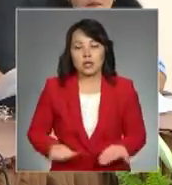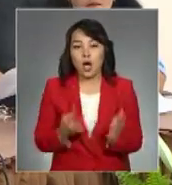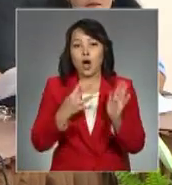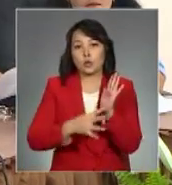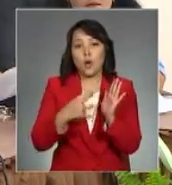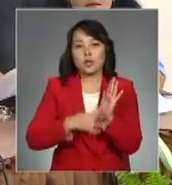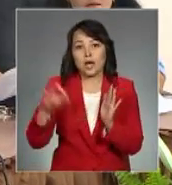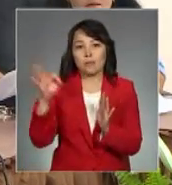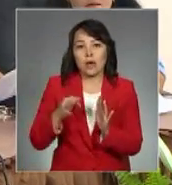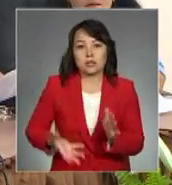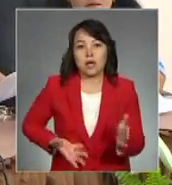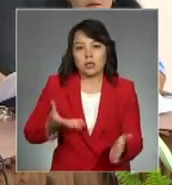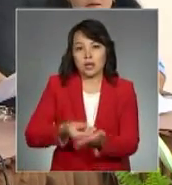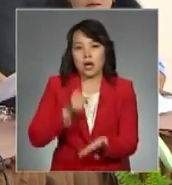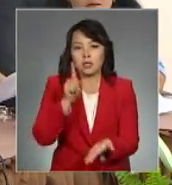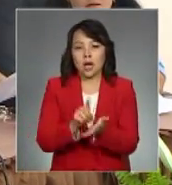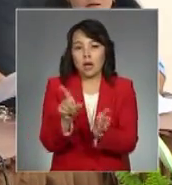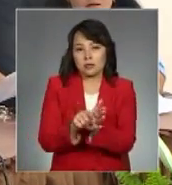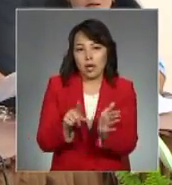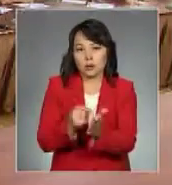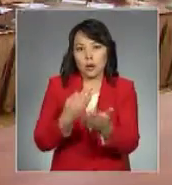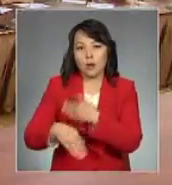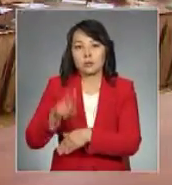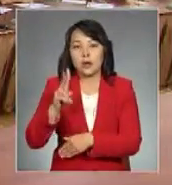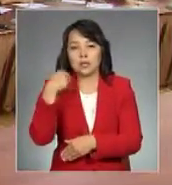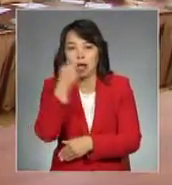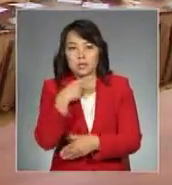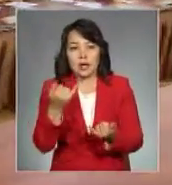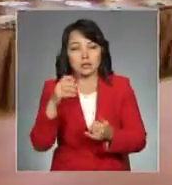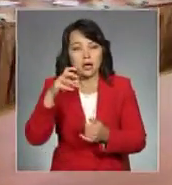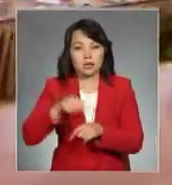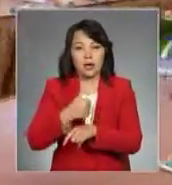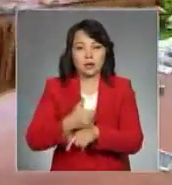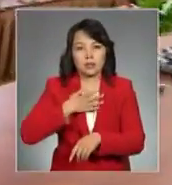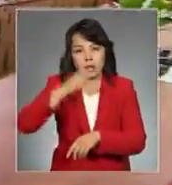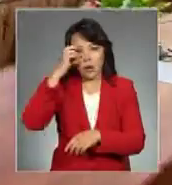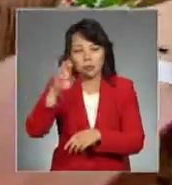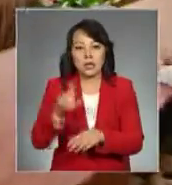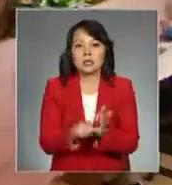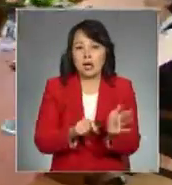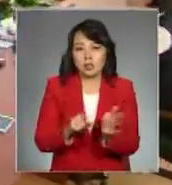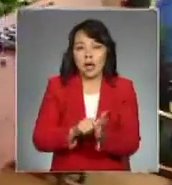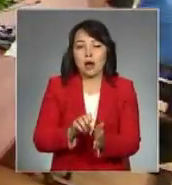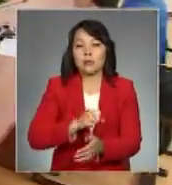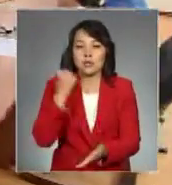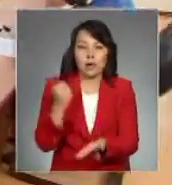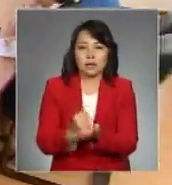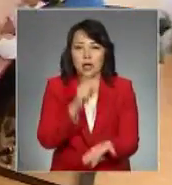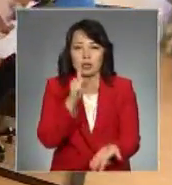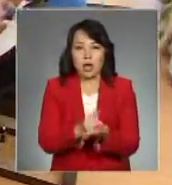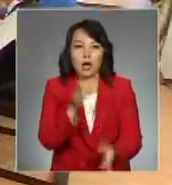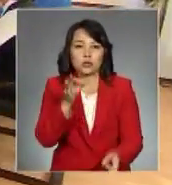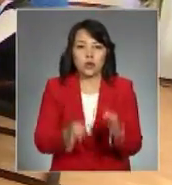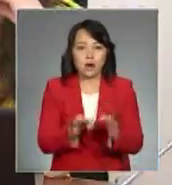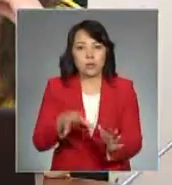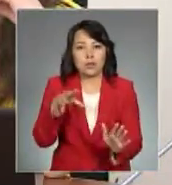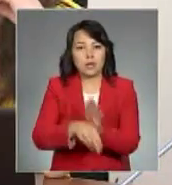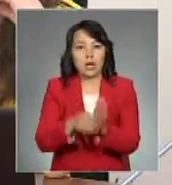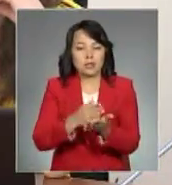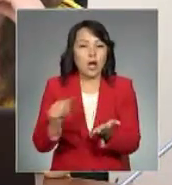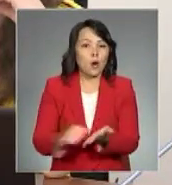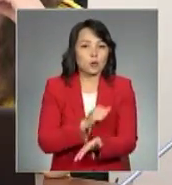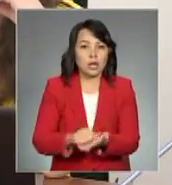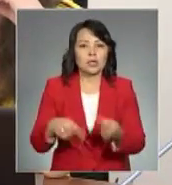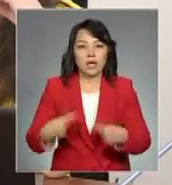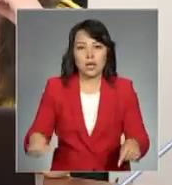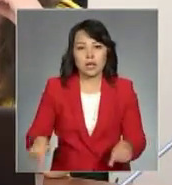деңгейінің 90% төленеді. Жуырда ғана елбасы қол қойған зейнетақымен қамсыздандыру туралы заңға осындай норма енгізілген. Құжаттағы өзге